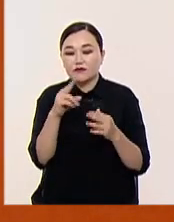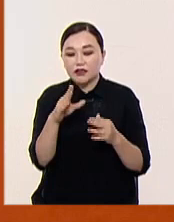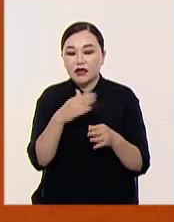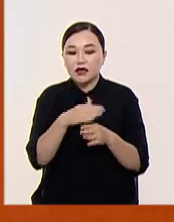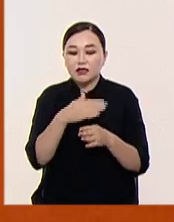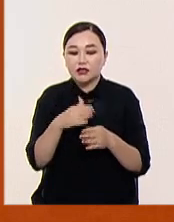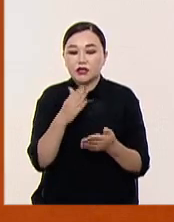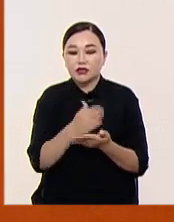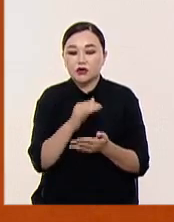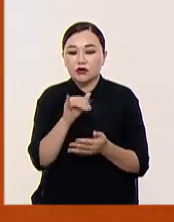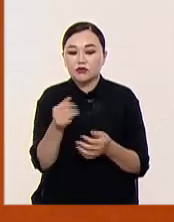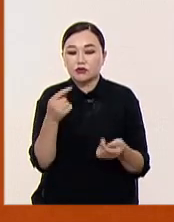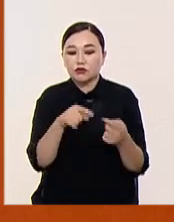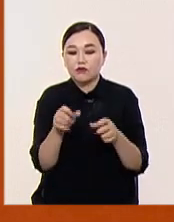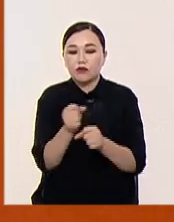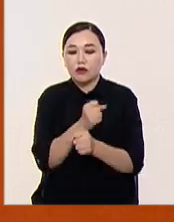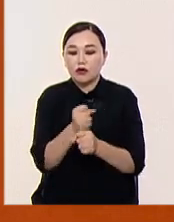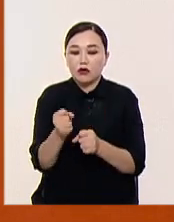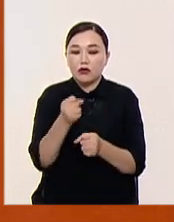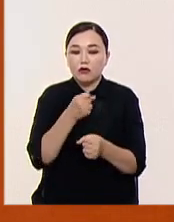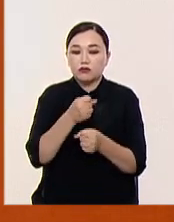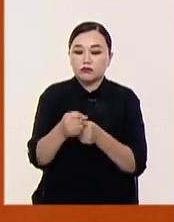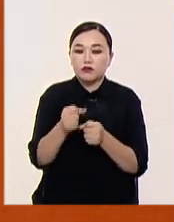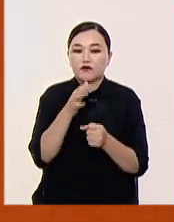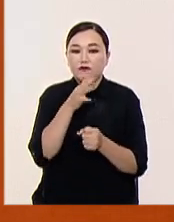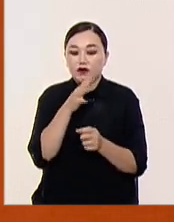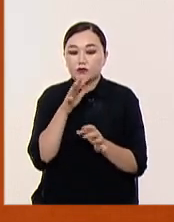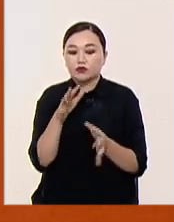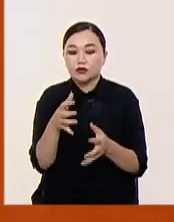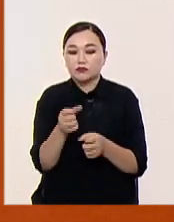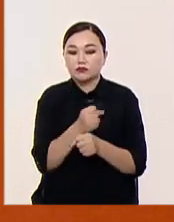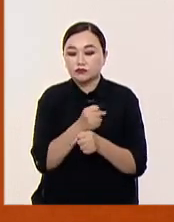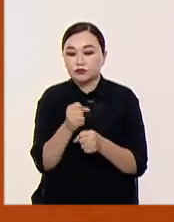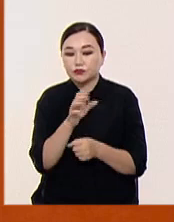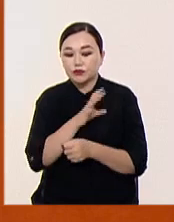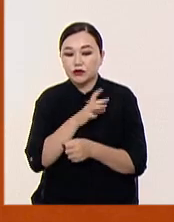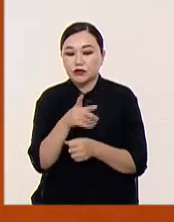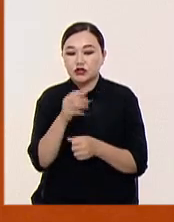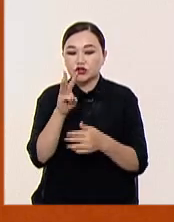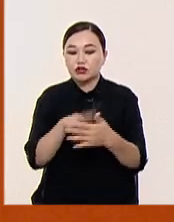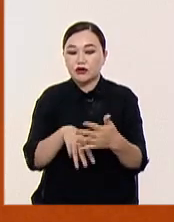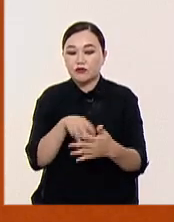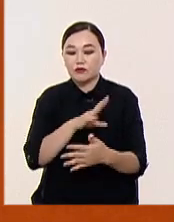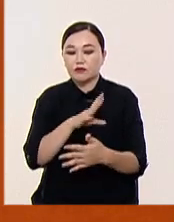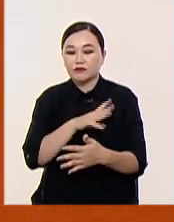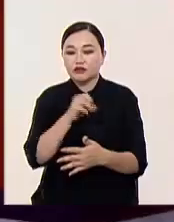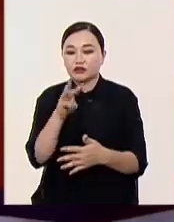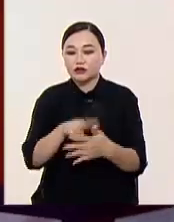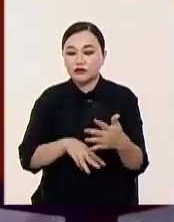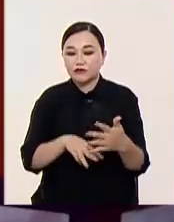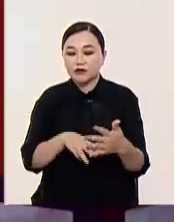бар. Олар бір-бірімен жаңағы төгелесіп, зорлық-зомбылық жасаған уақытта ұрып-соққанда оларға айыппұл салып жатады жаңағы